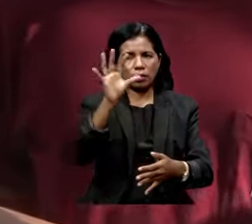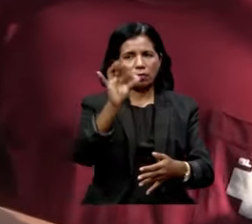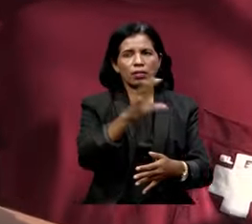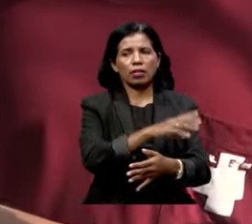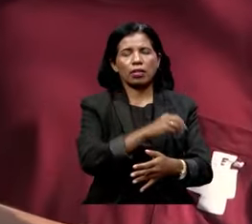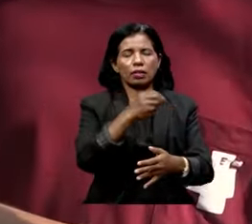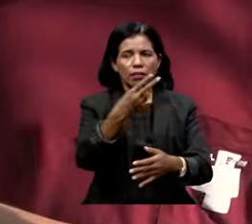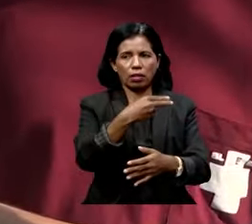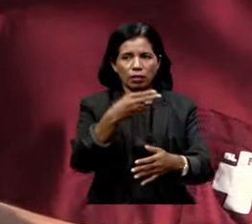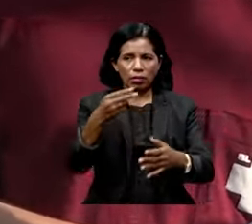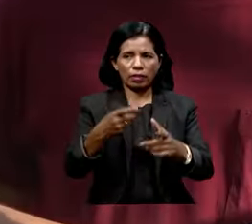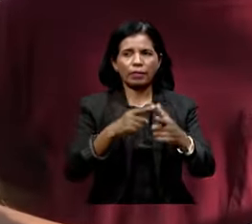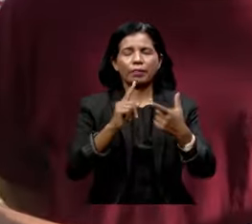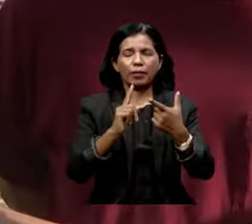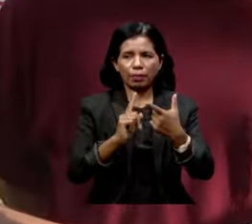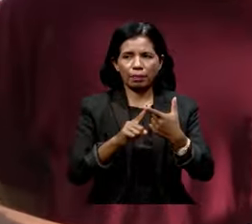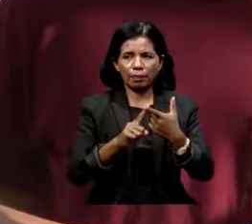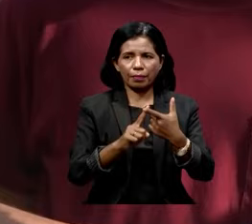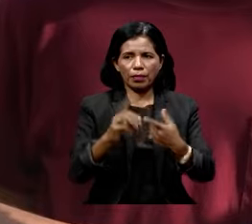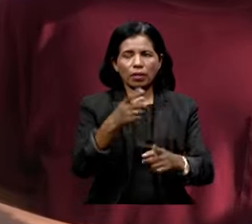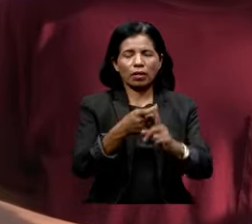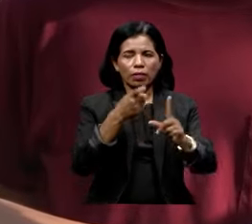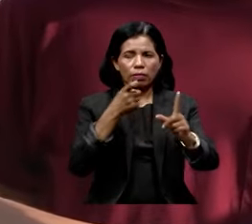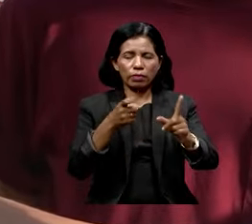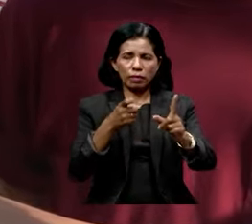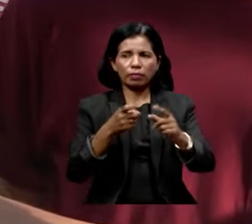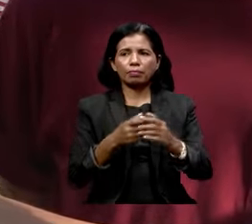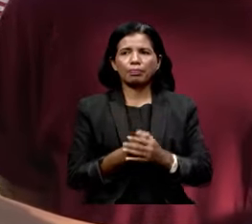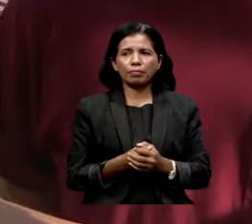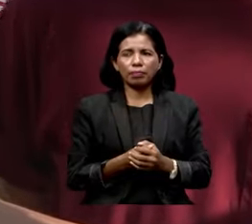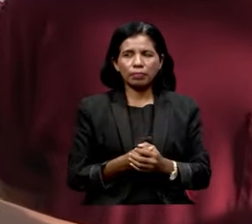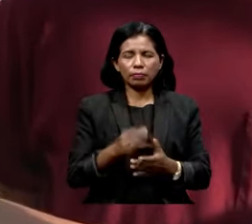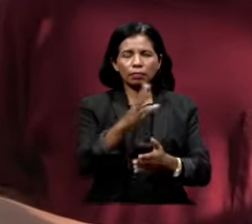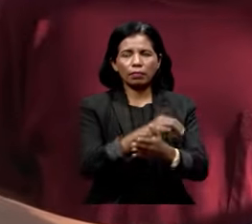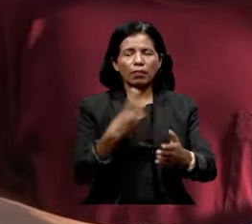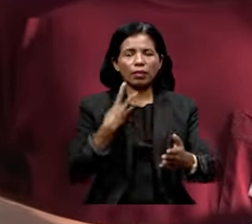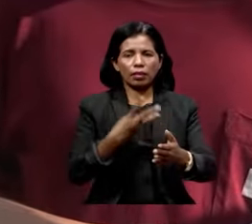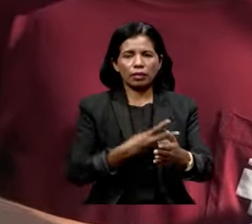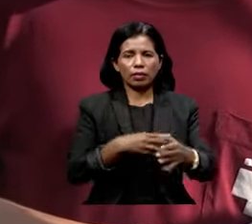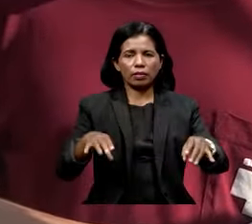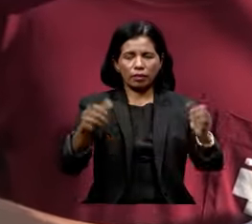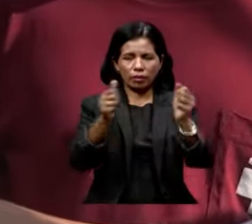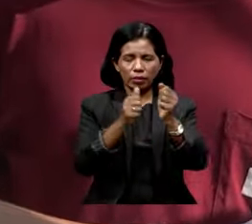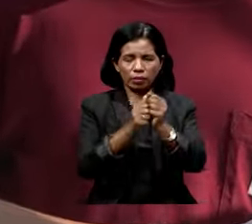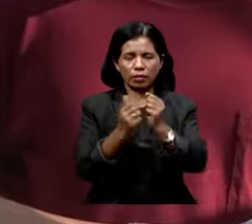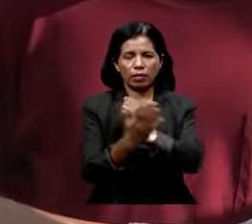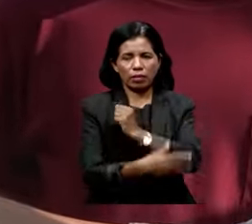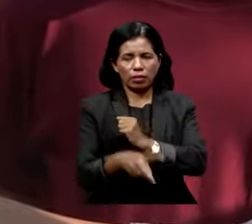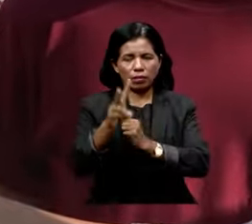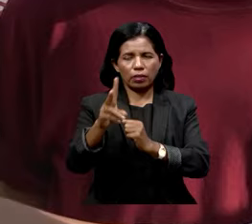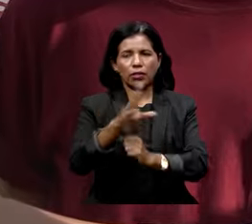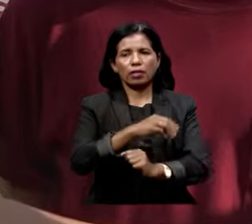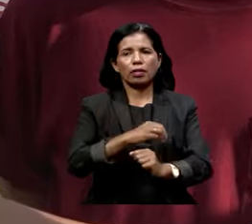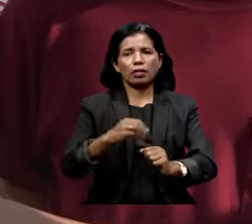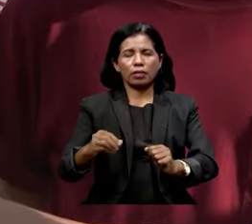Republik Indonesia dan bagian daripada perwujudan nyata hubungan bilateral dan